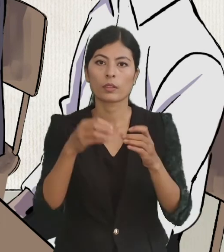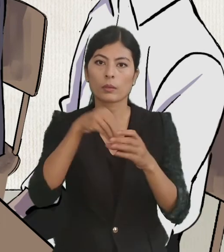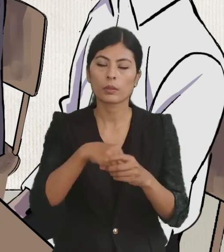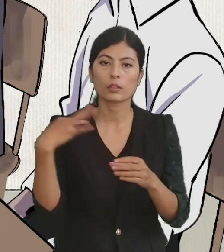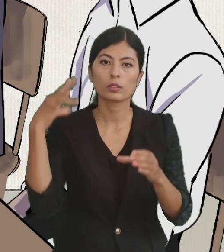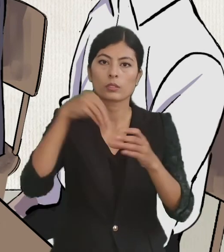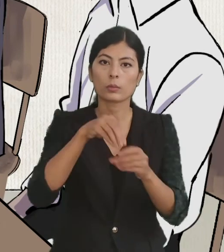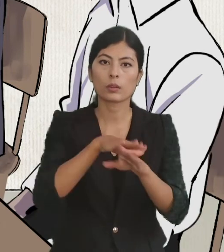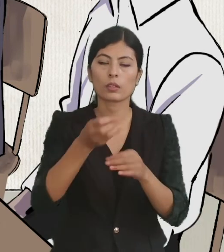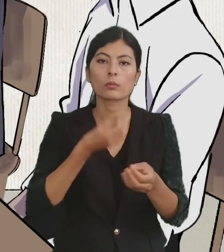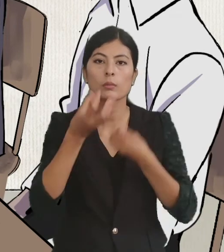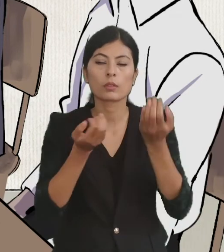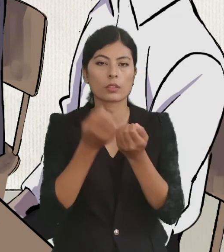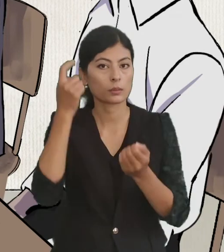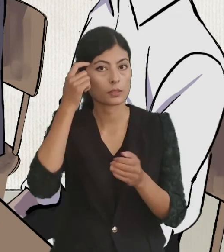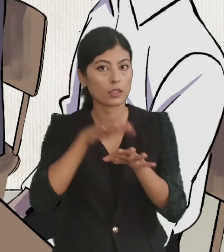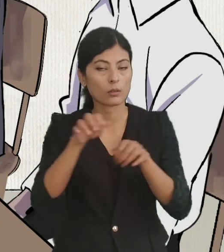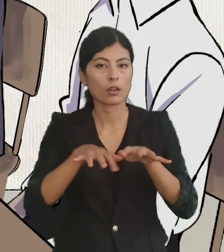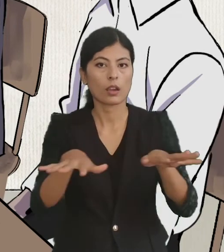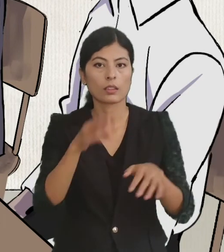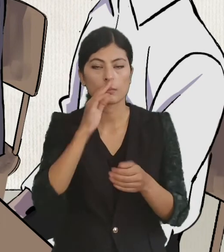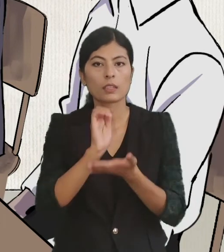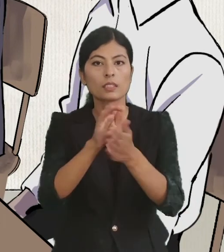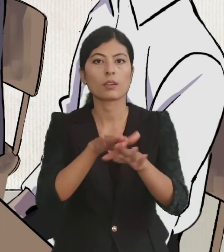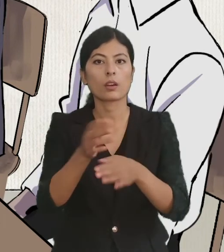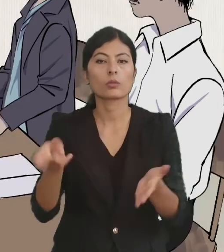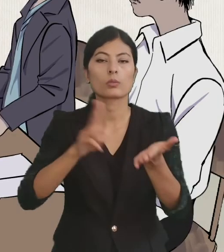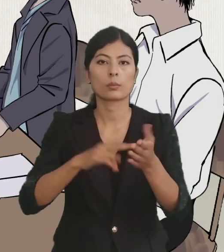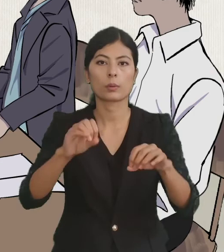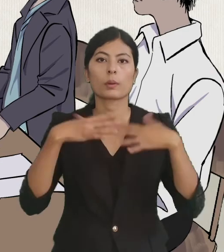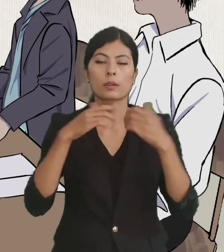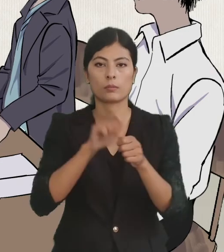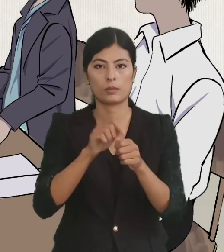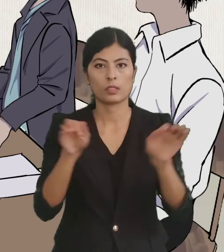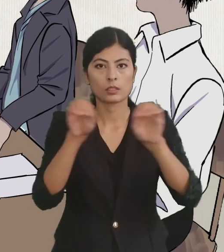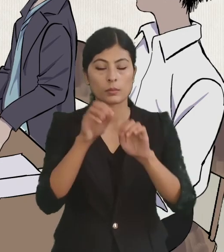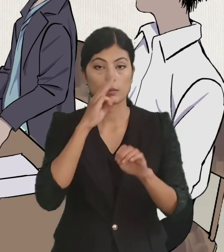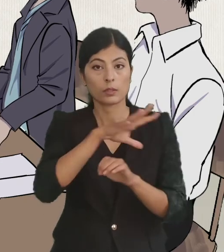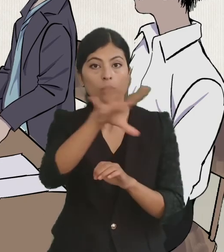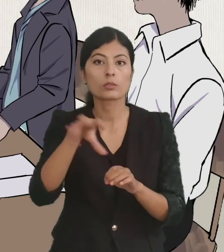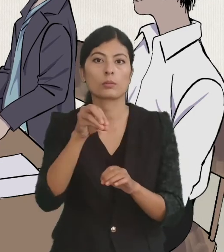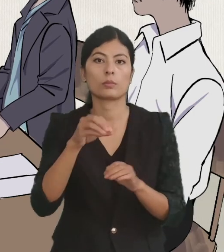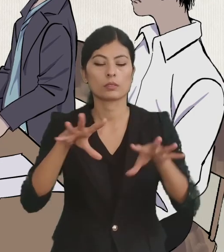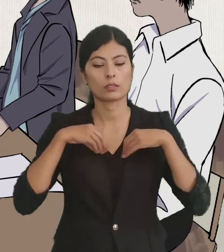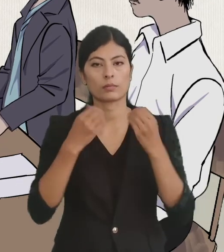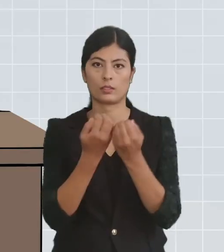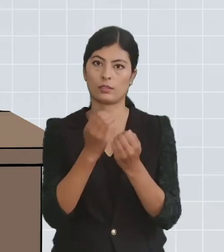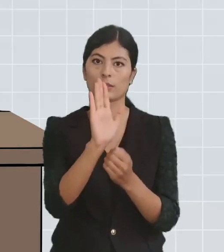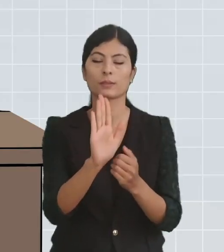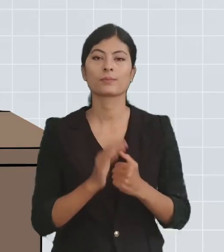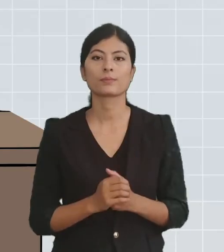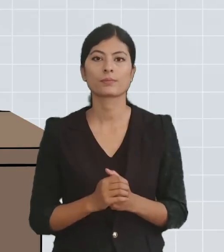बैठकमा सहभागीहरूलाई व्यक्त गरेका विचारहरूको आधारमा सेवाहरूकन अझ प्रभावकारी बनाउने सम्बन्धमा सबैले